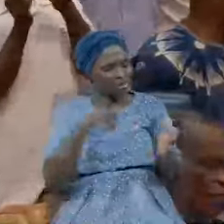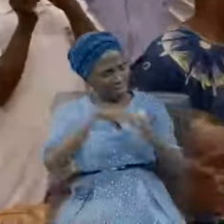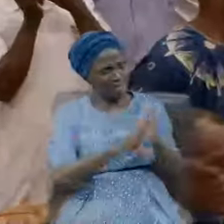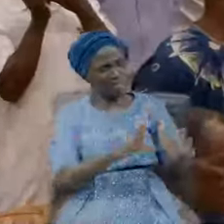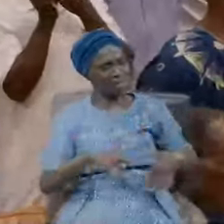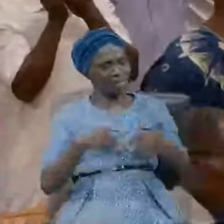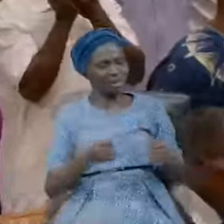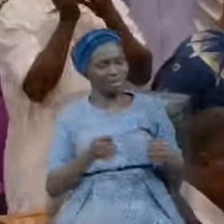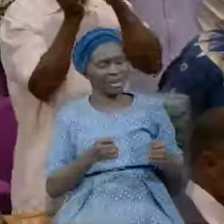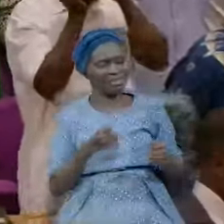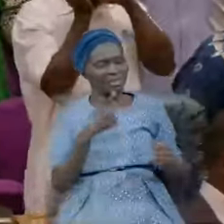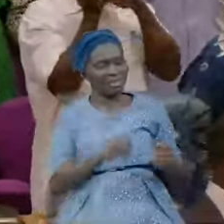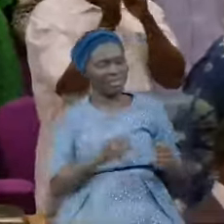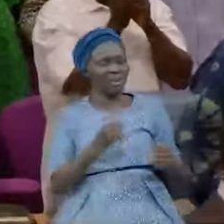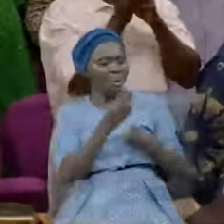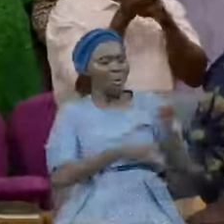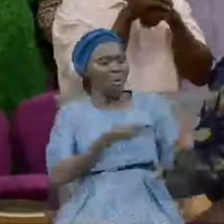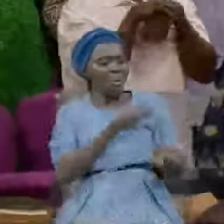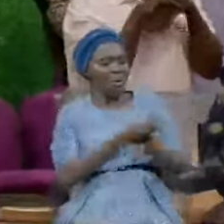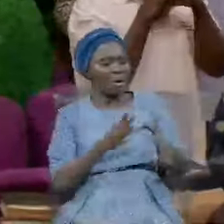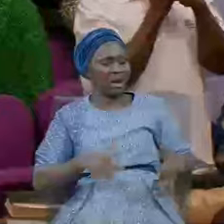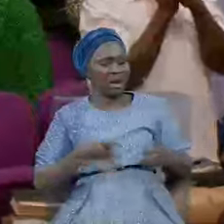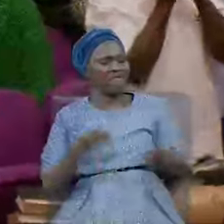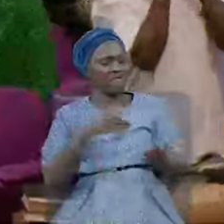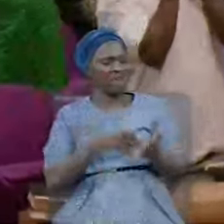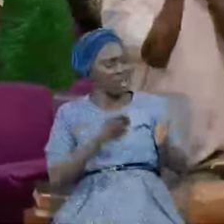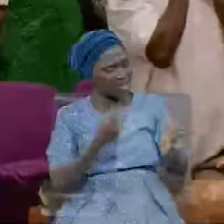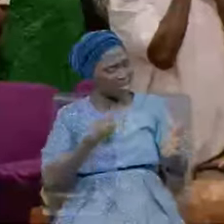Sois encore frivole. Laisse-moi entrer.